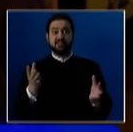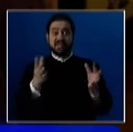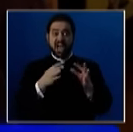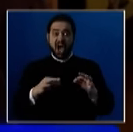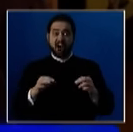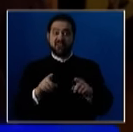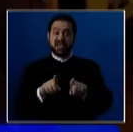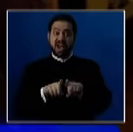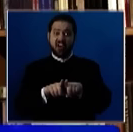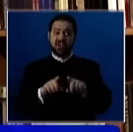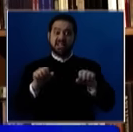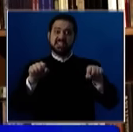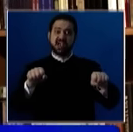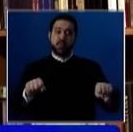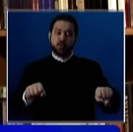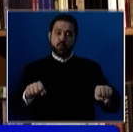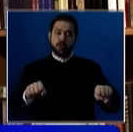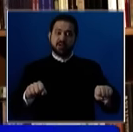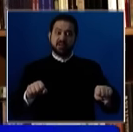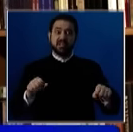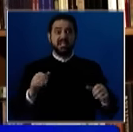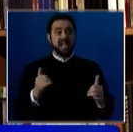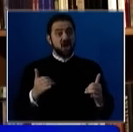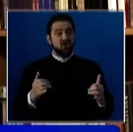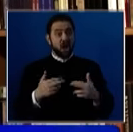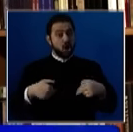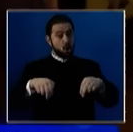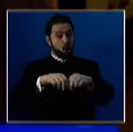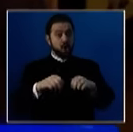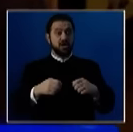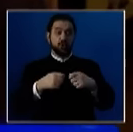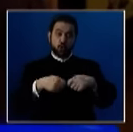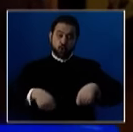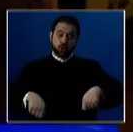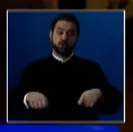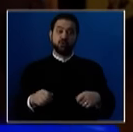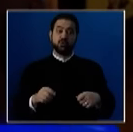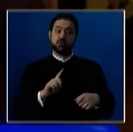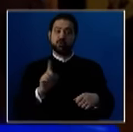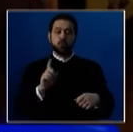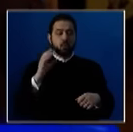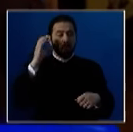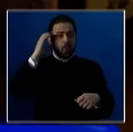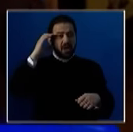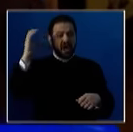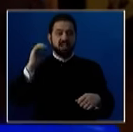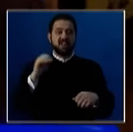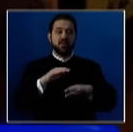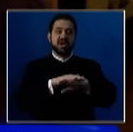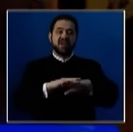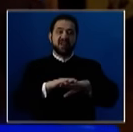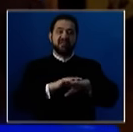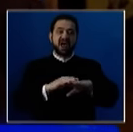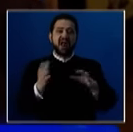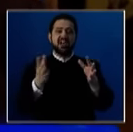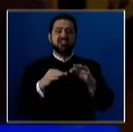fi asemenea stăpânului. De aceea, noi totuși nu socotim iertarea